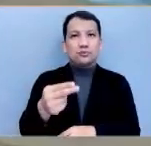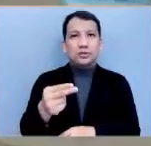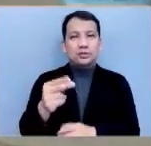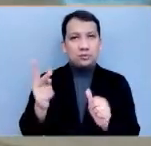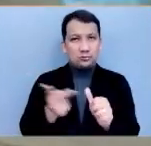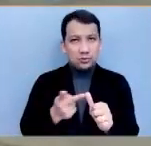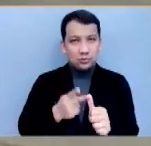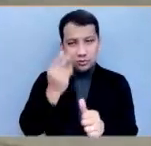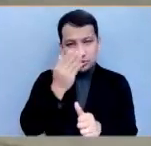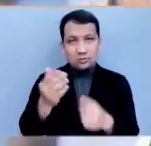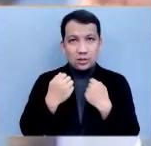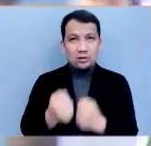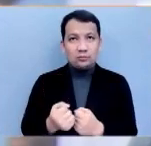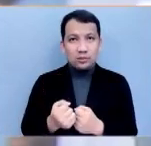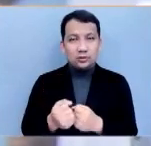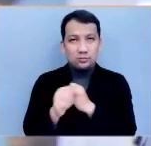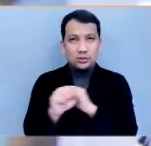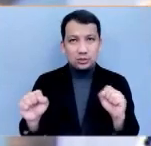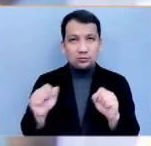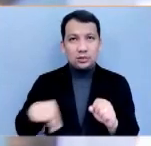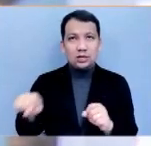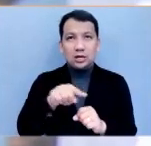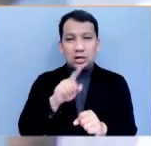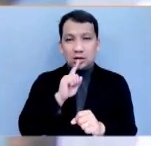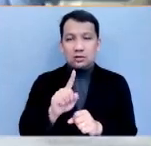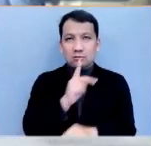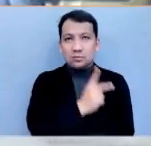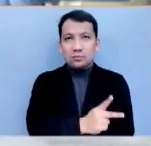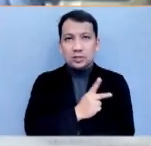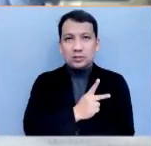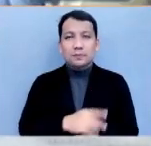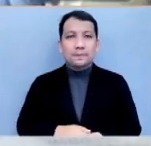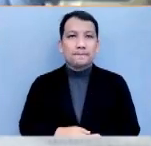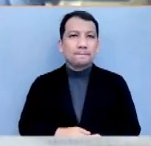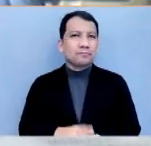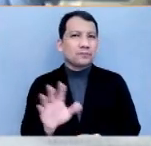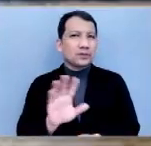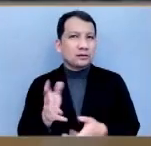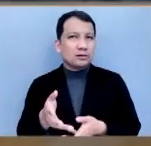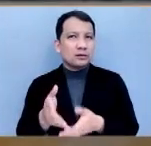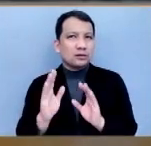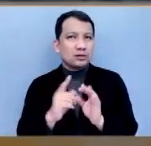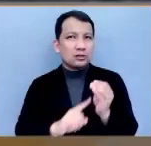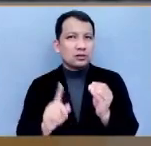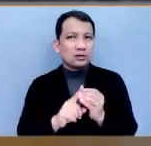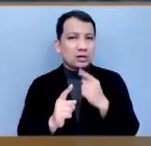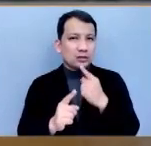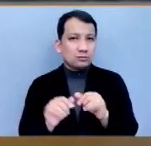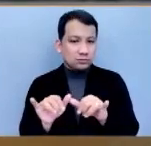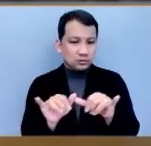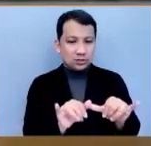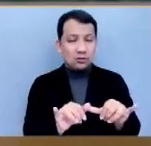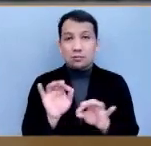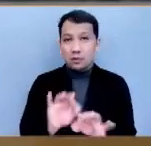nila ang kalusugan at kaligtasan ng kanilang mga pasyente. Hindi po namin nahihayaan bumaba yung standard sapagkat ang